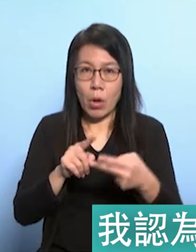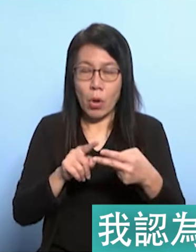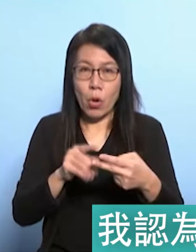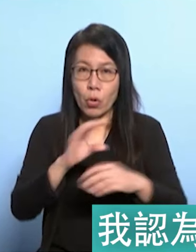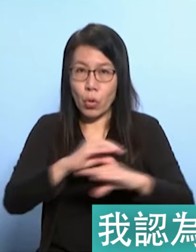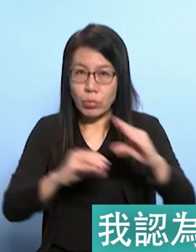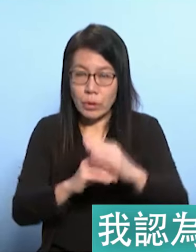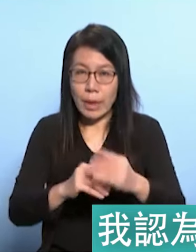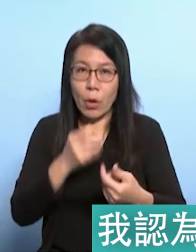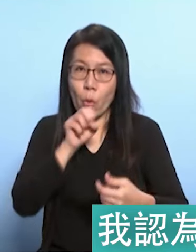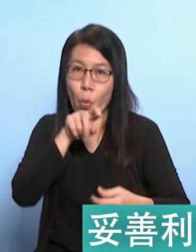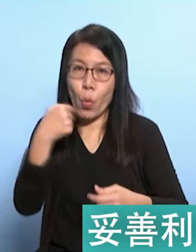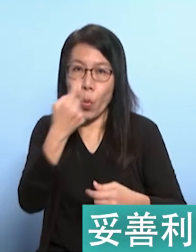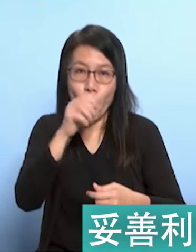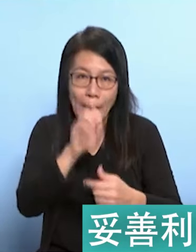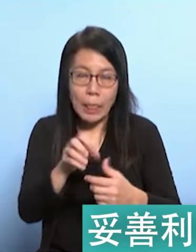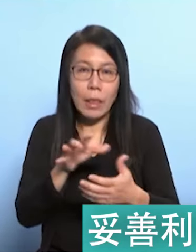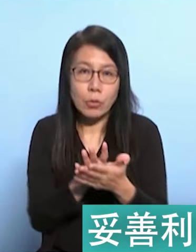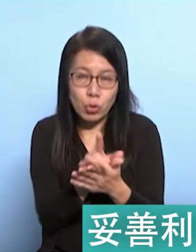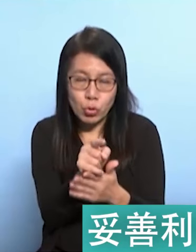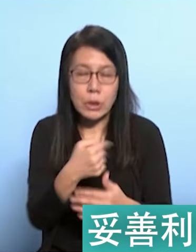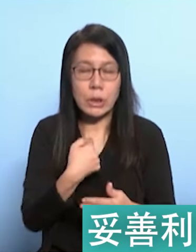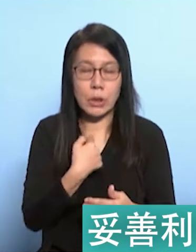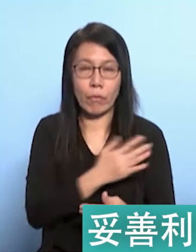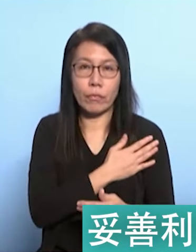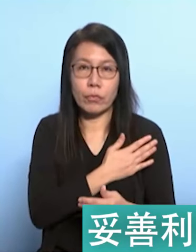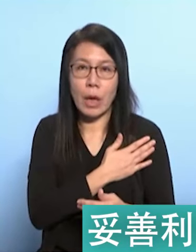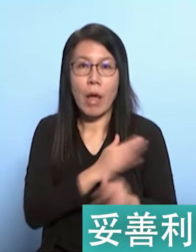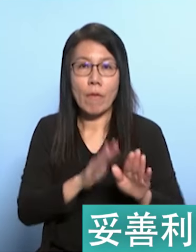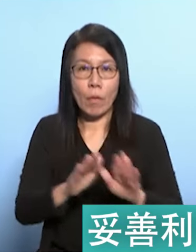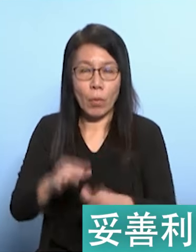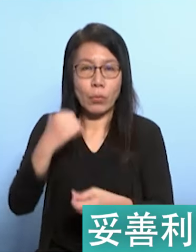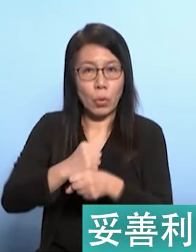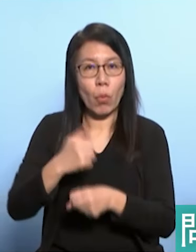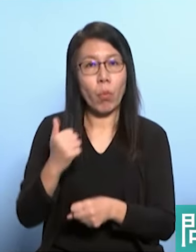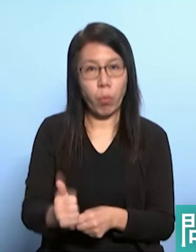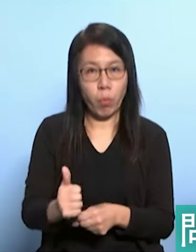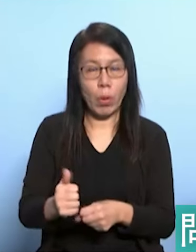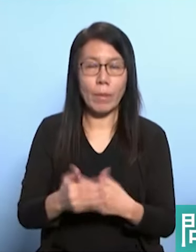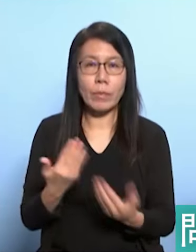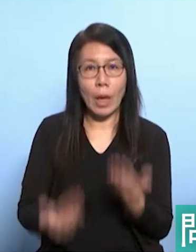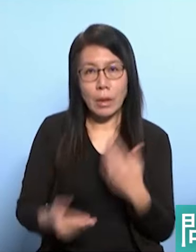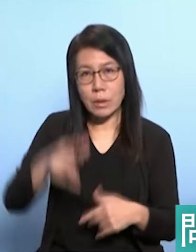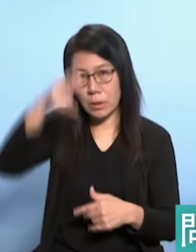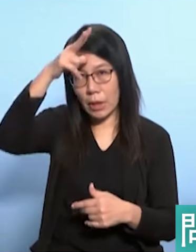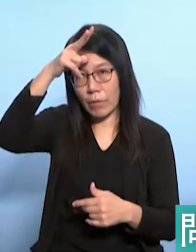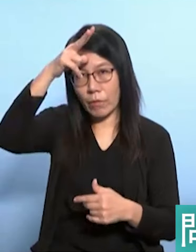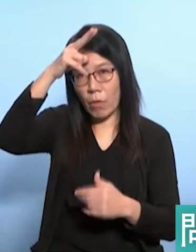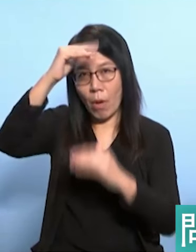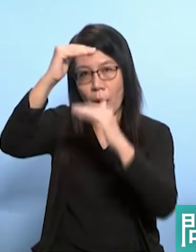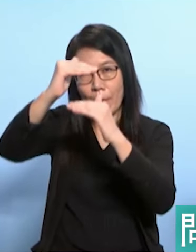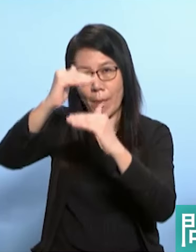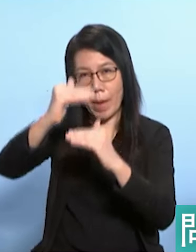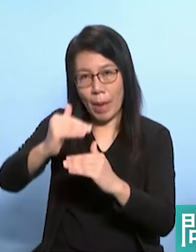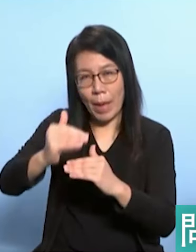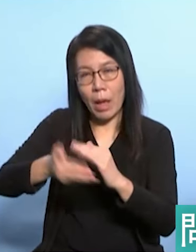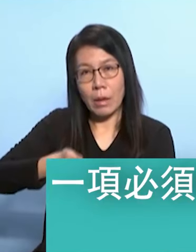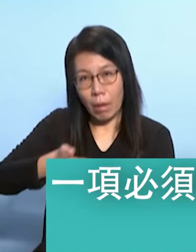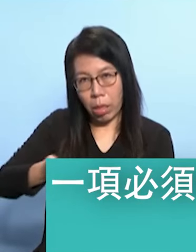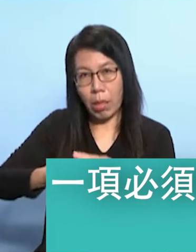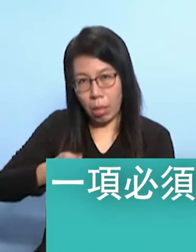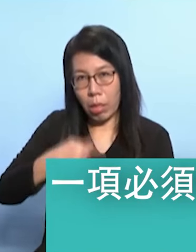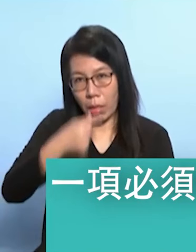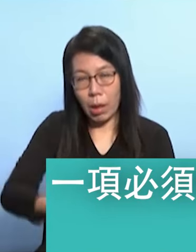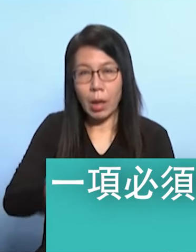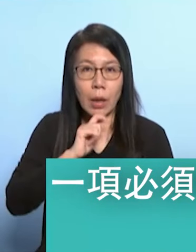公司有他們的專業，妥善利用顧問公司的服務本來是對的，問題是政府的流程是重重疊疊，一